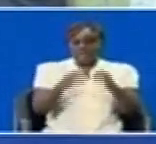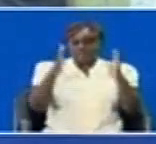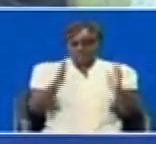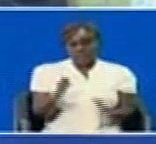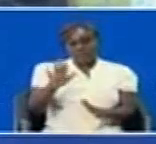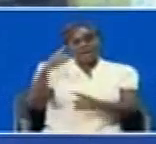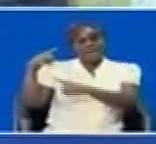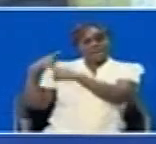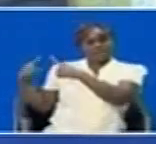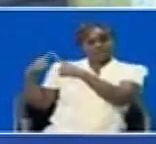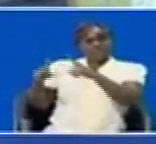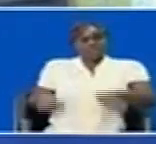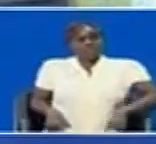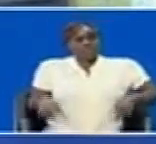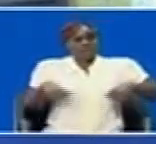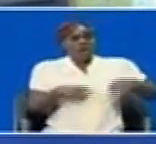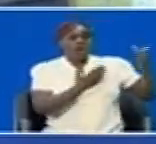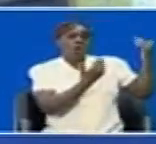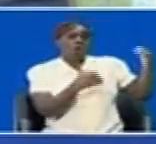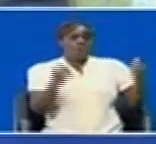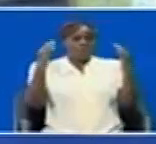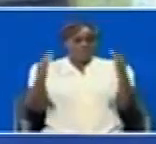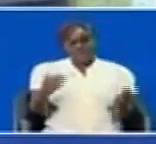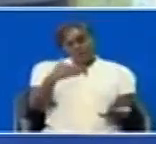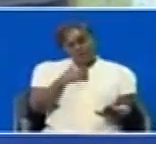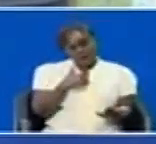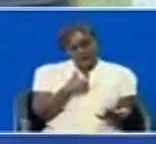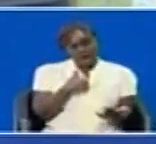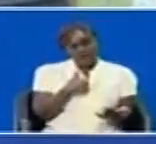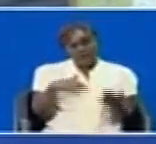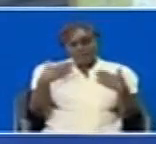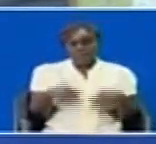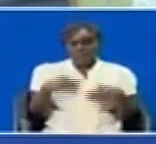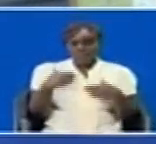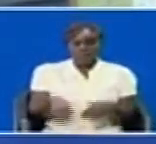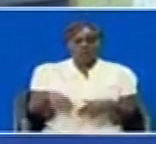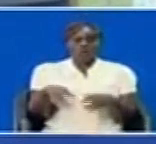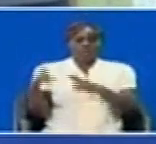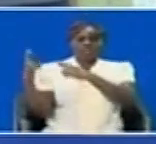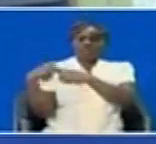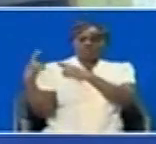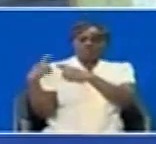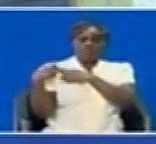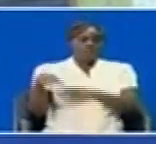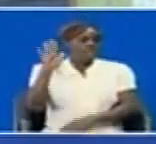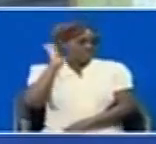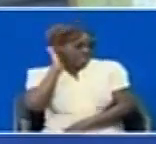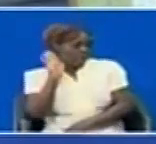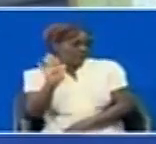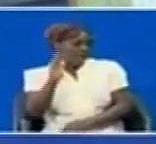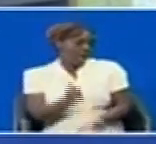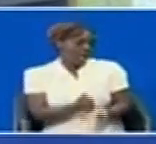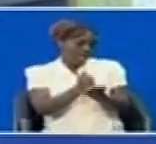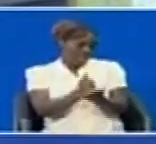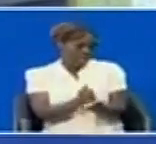nazo maishani, ana matumaini makubwa patatokea wadau wanaohusika hasa katika sekta elimu kumsaidia